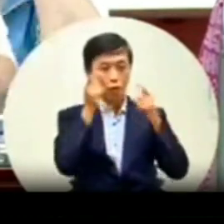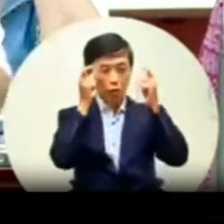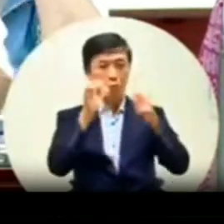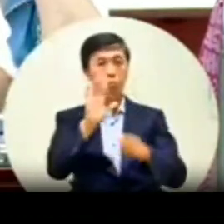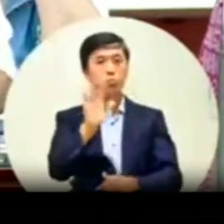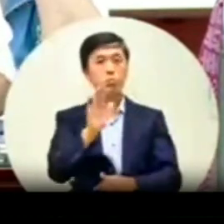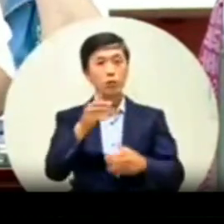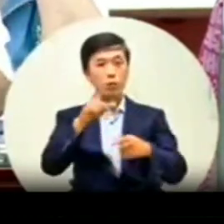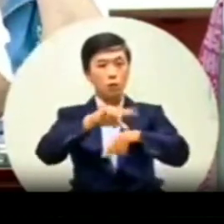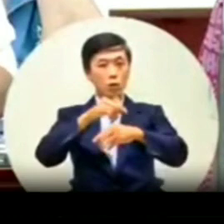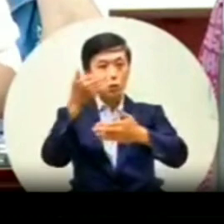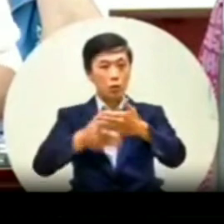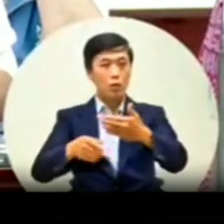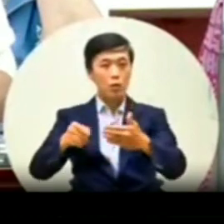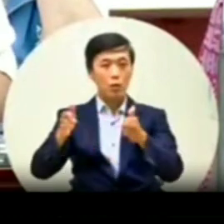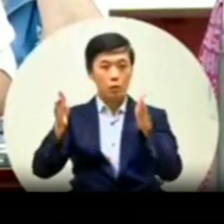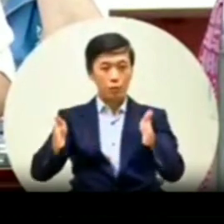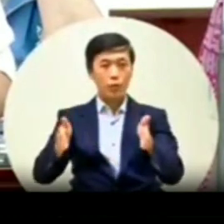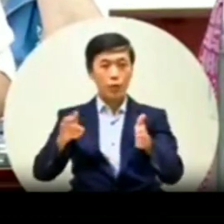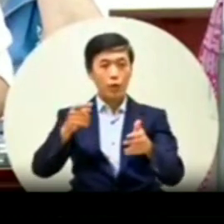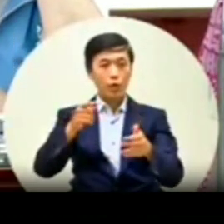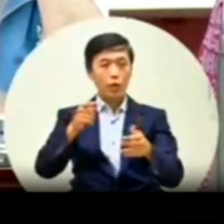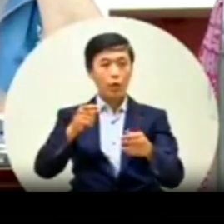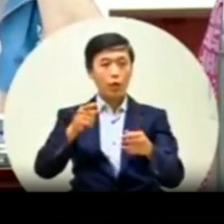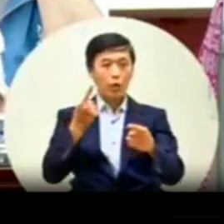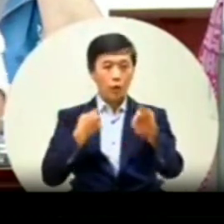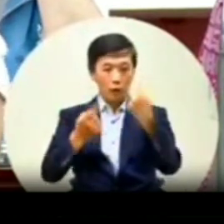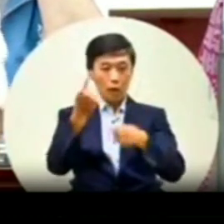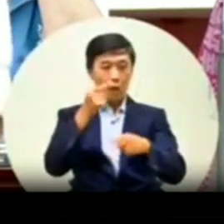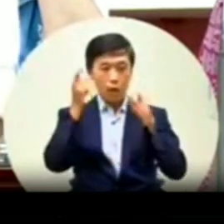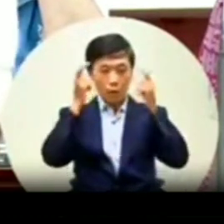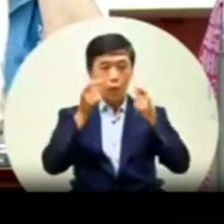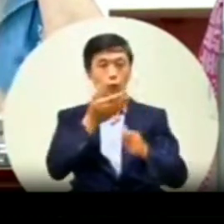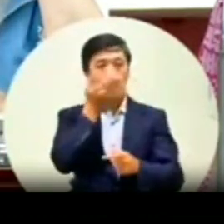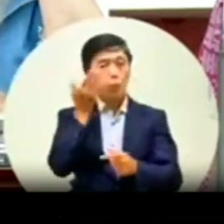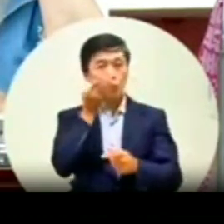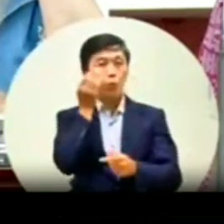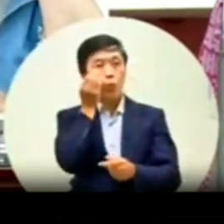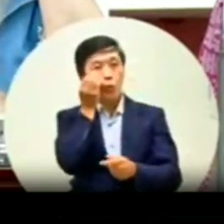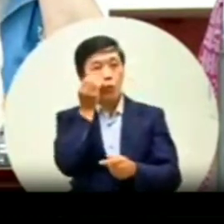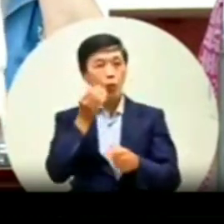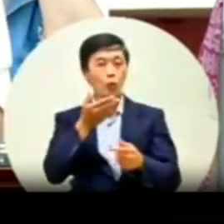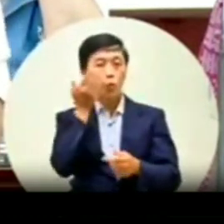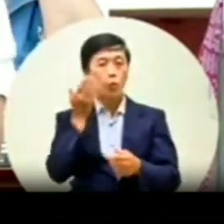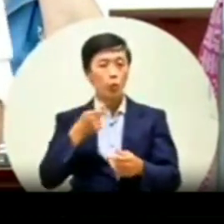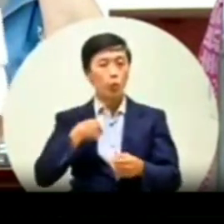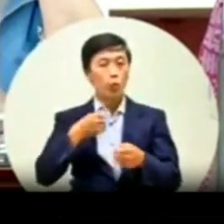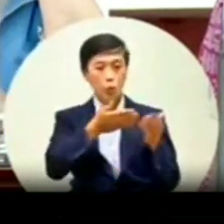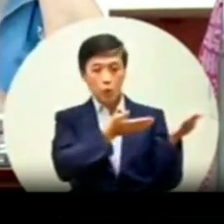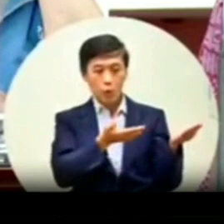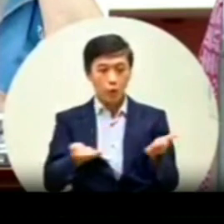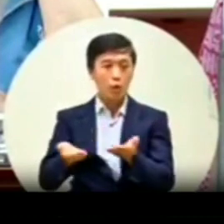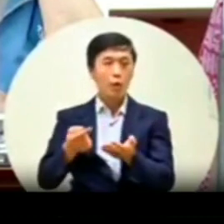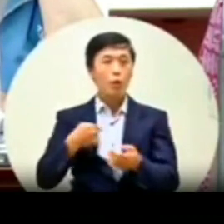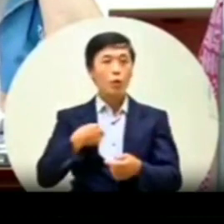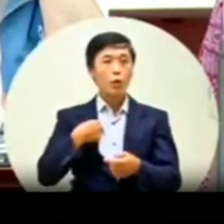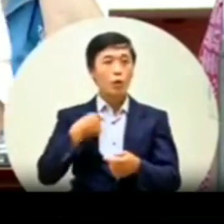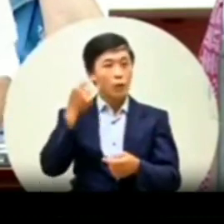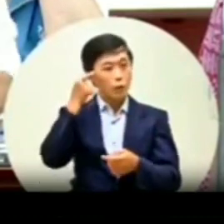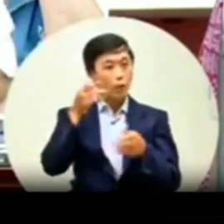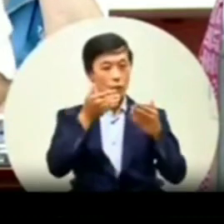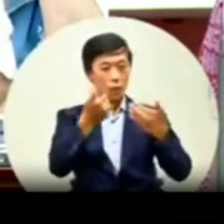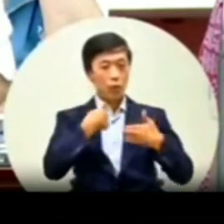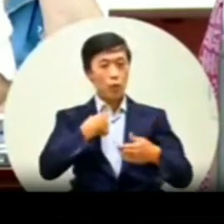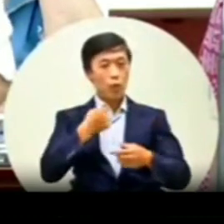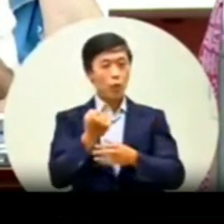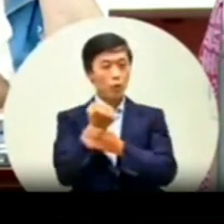剩下的时间随时来高雄观光旅游，大家都很欢迎。那我个人选择不要支持韩国瑜的好朋友